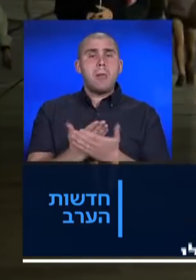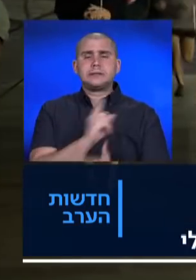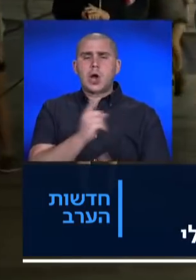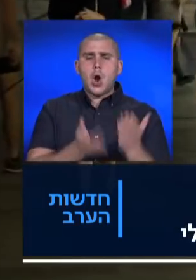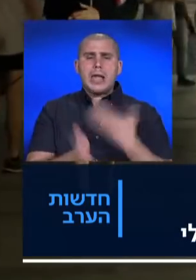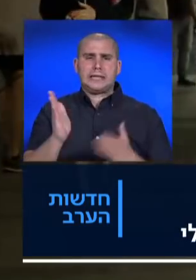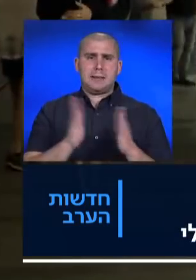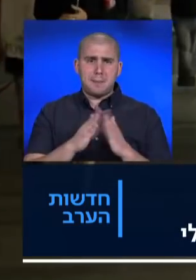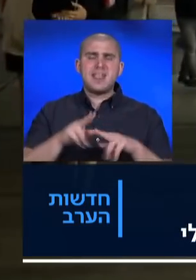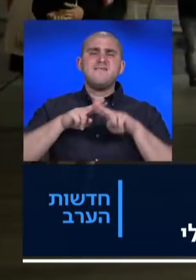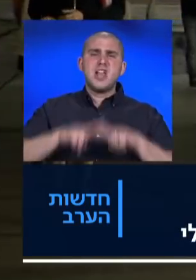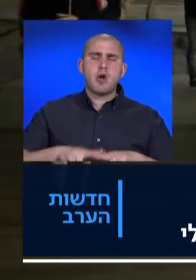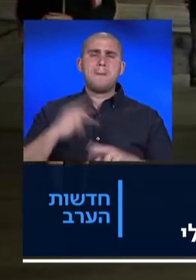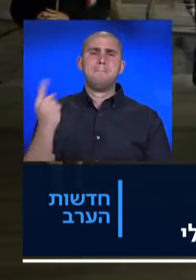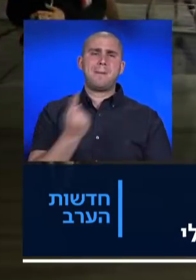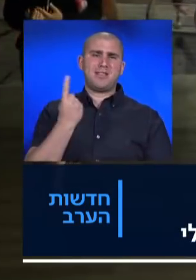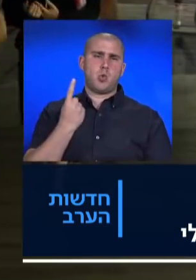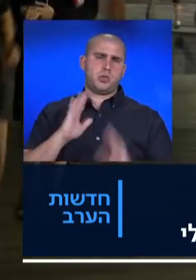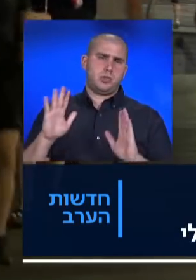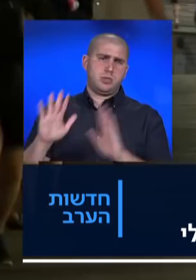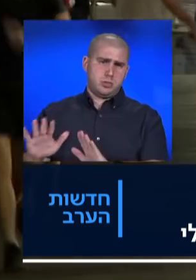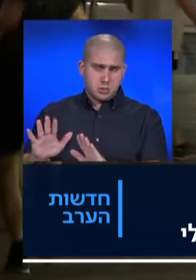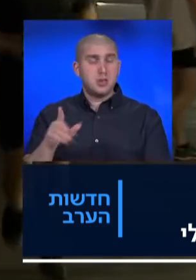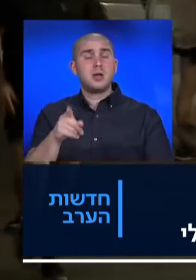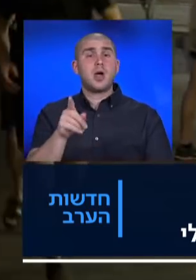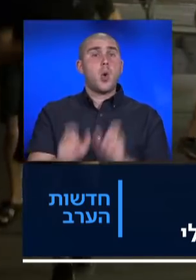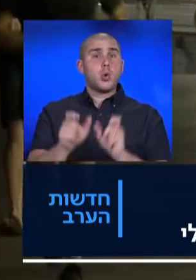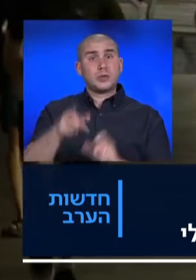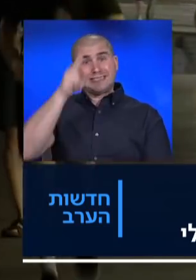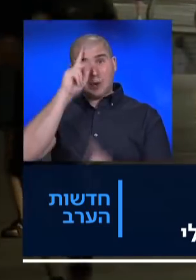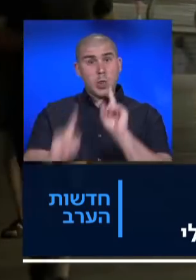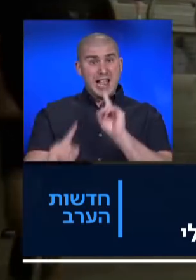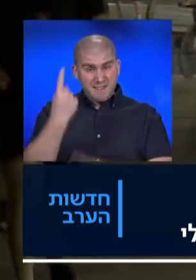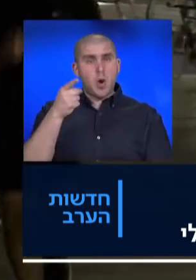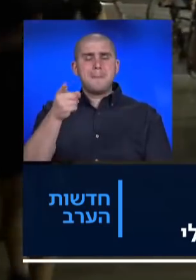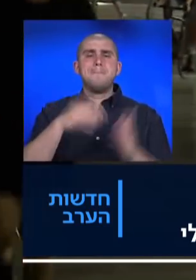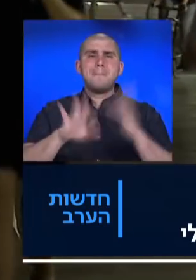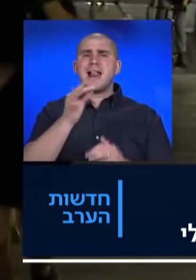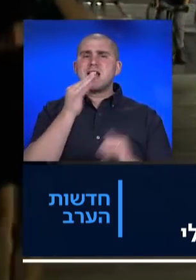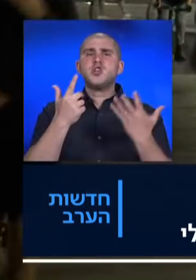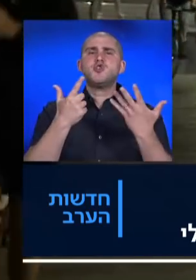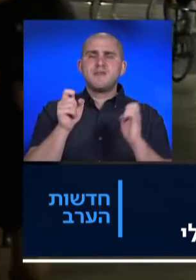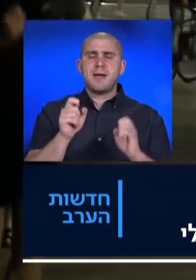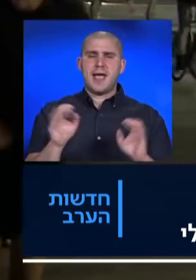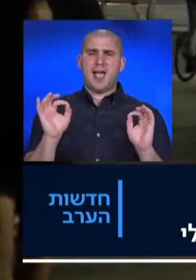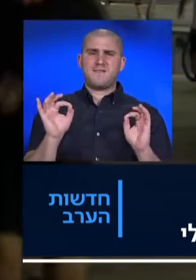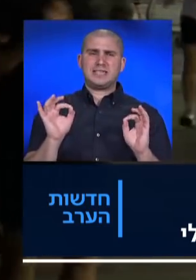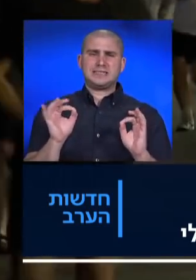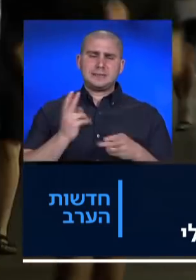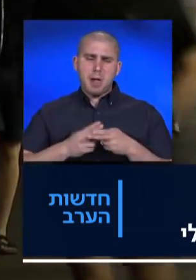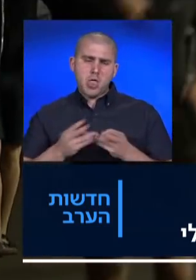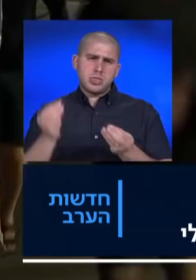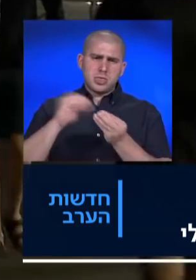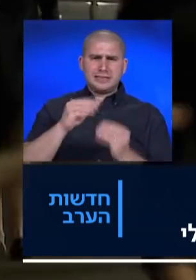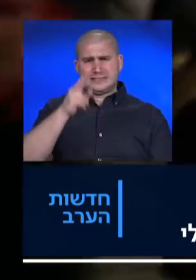ולהישאר בבידוד מקסימלי. אוכלוסיות בסיכון גבוה הם מי שהם מעל גיל 70 ללא גורמי סיכון, ולהם זה נתון